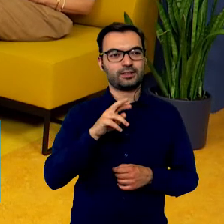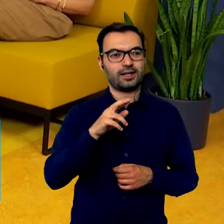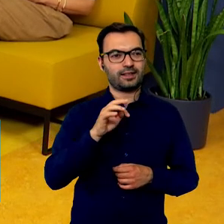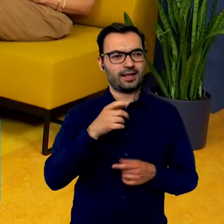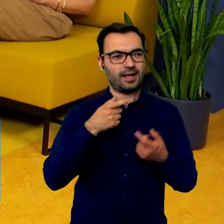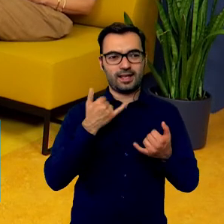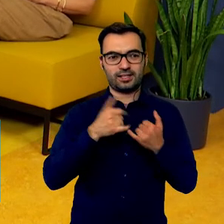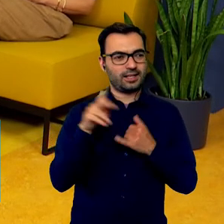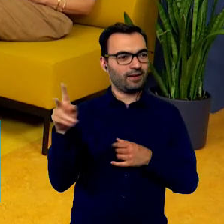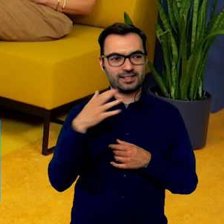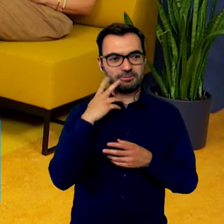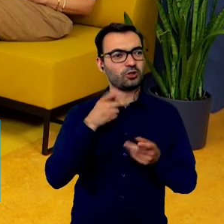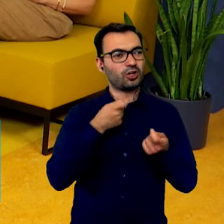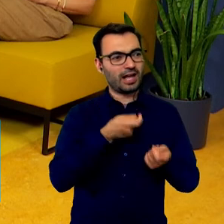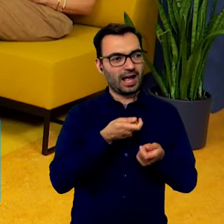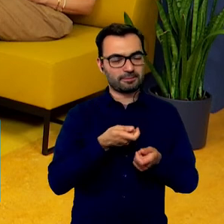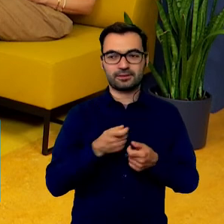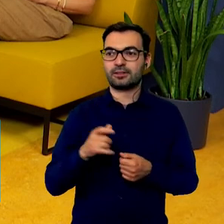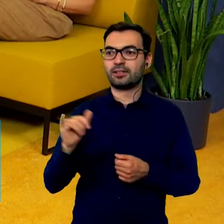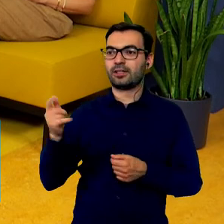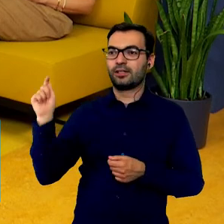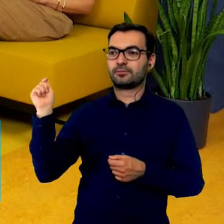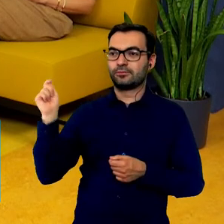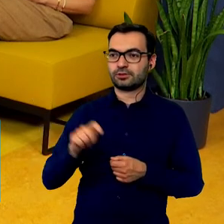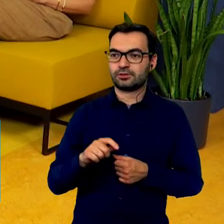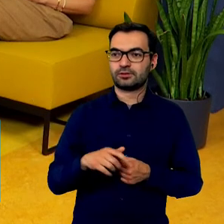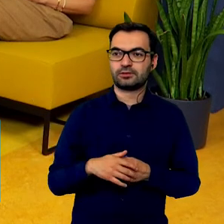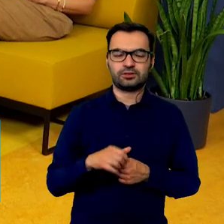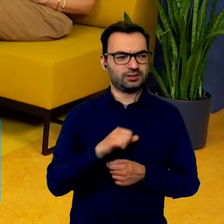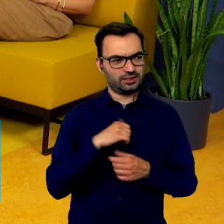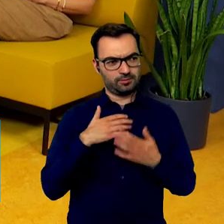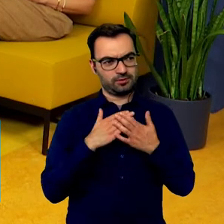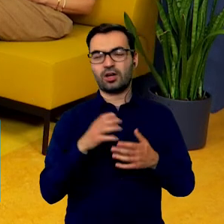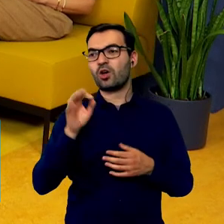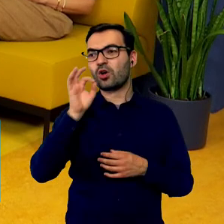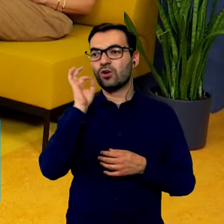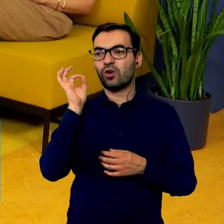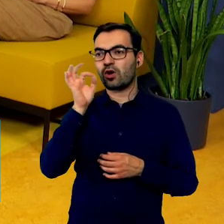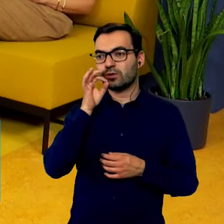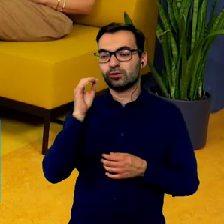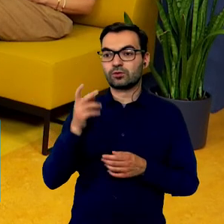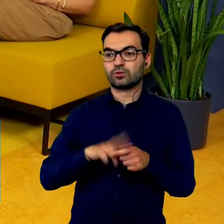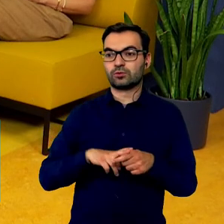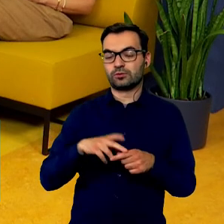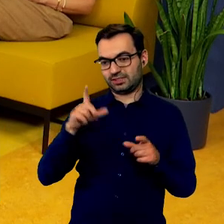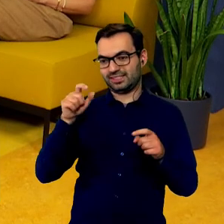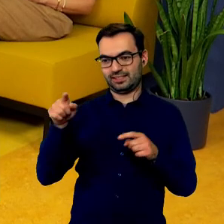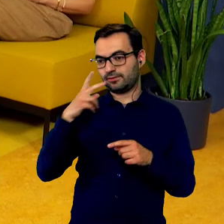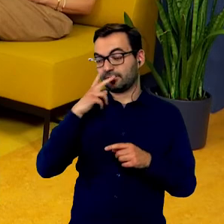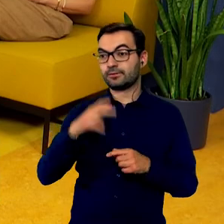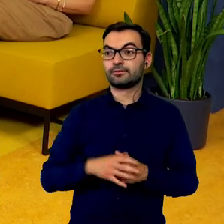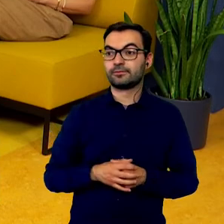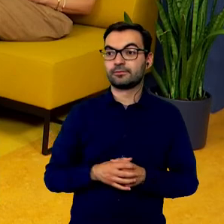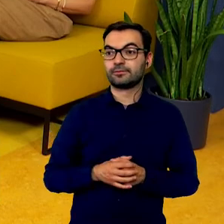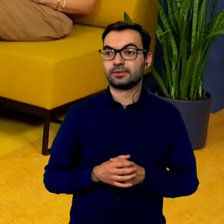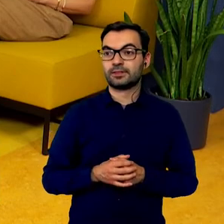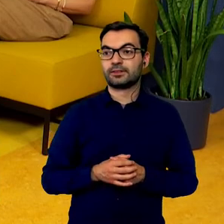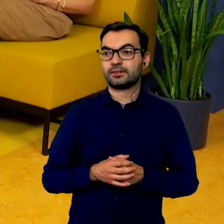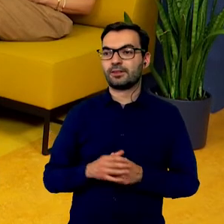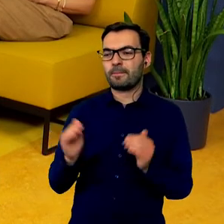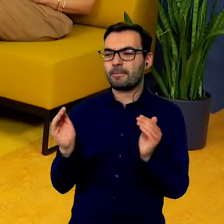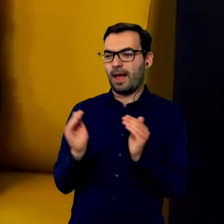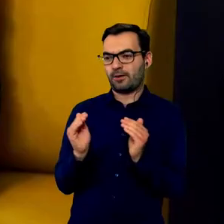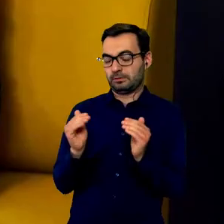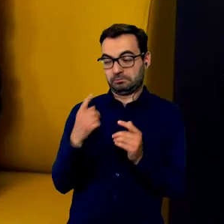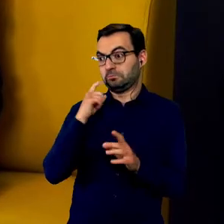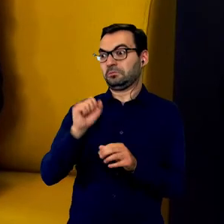się karmi, kiedy was tam nie ma? Kiedy przyjeżdżamy, bo my akurat te koty, które są na zdjęciu tutaj, jako